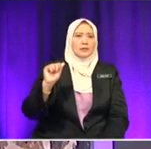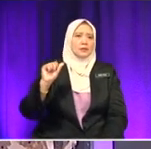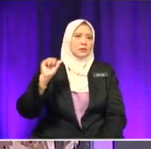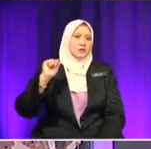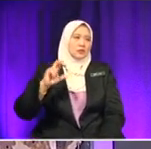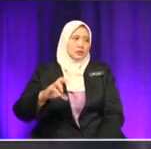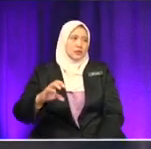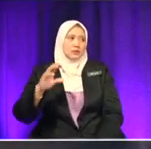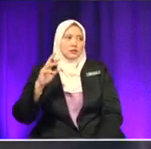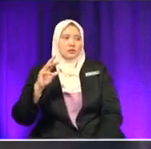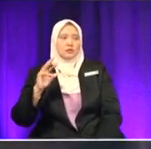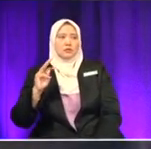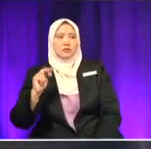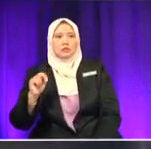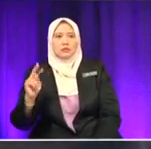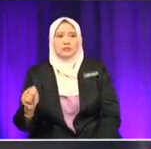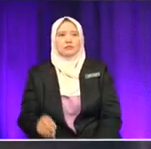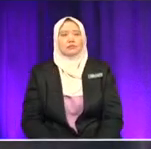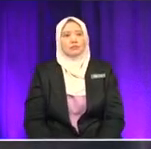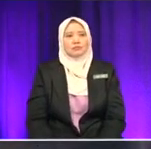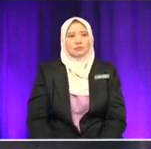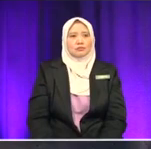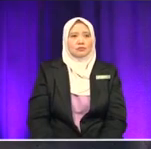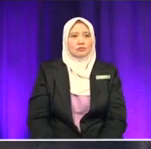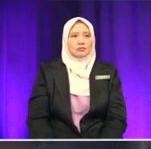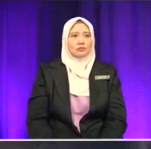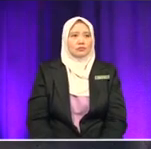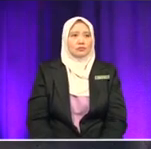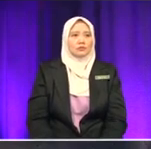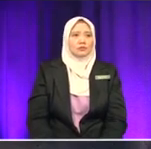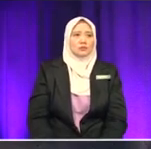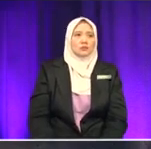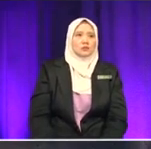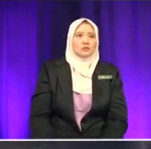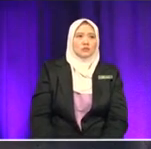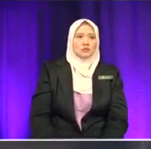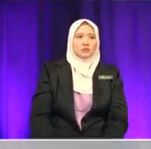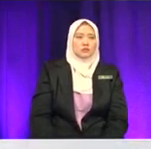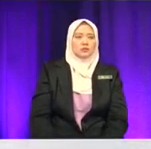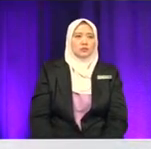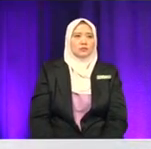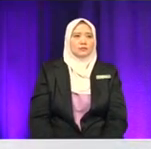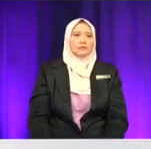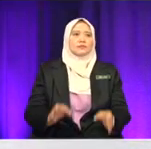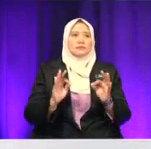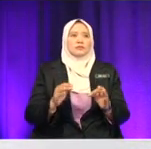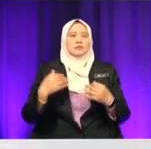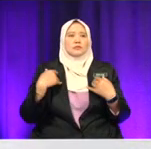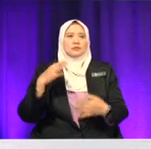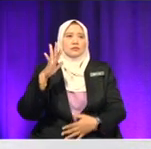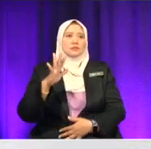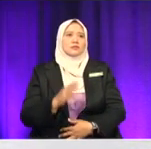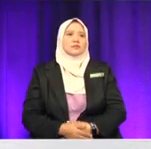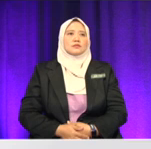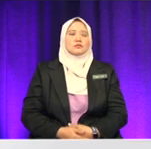sini? Saya boleh. Okey, Abbas, okay. Silakan Abbas. Confident, silakan Abbas. Ya. Faktor kita ada lima iaitu K, C, S, N,